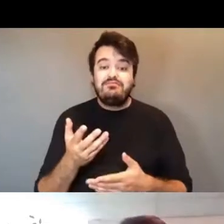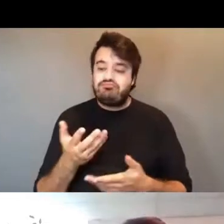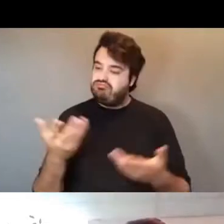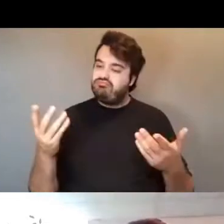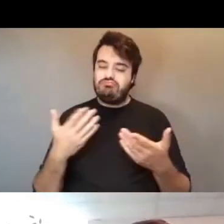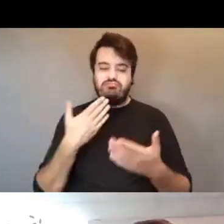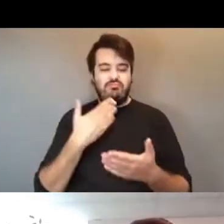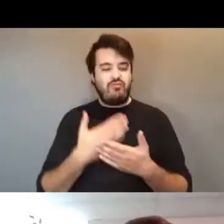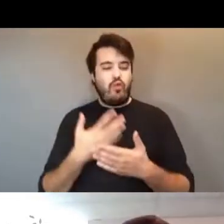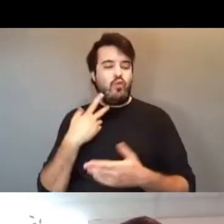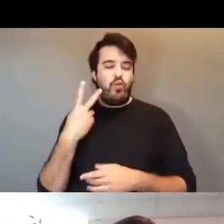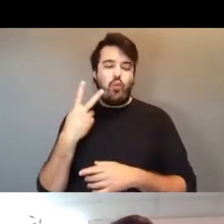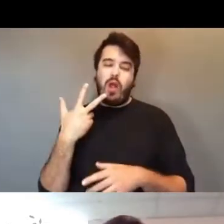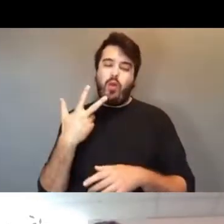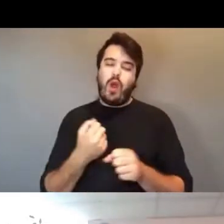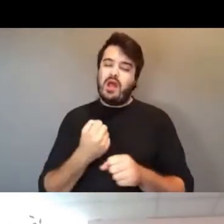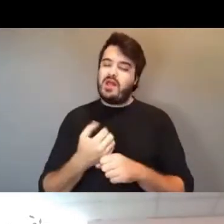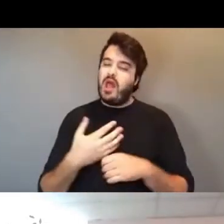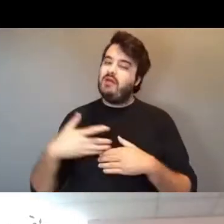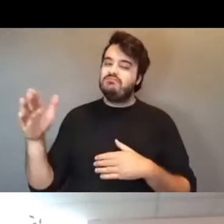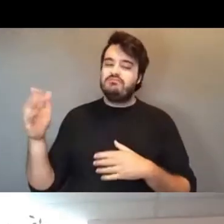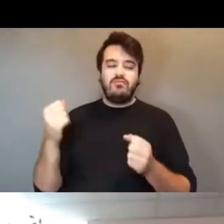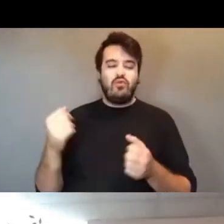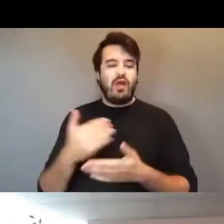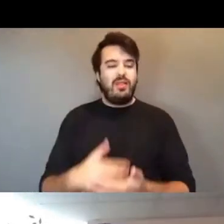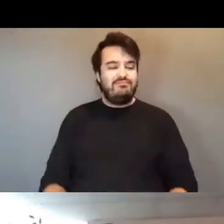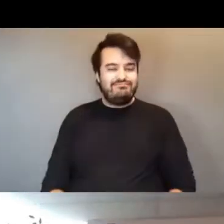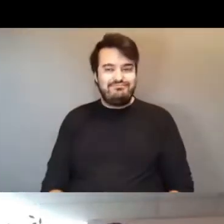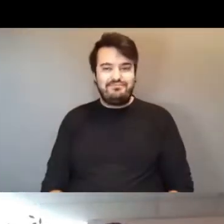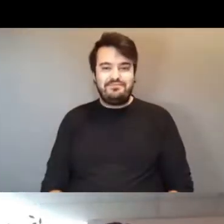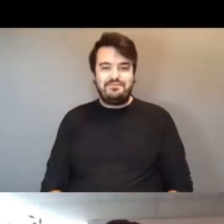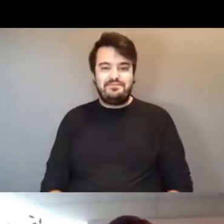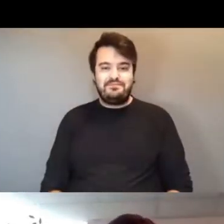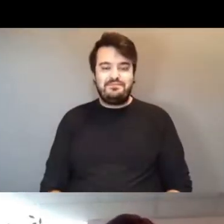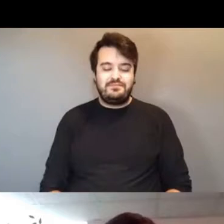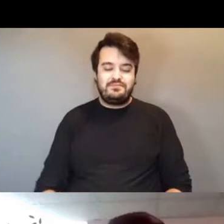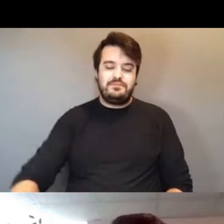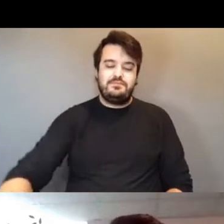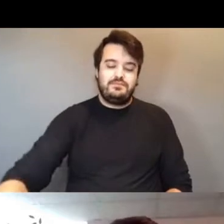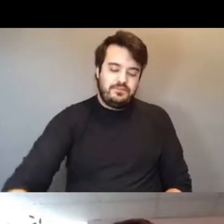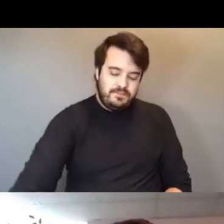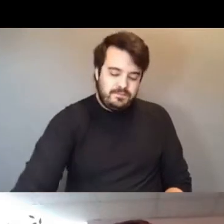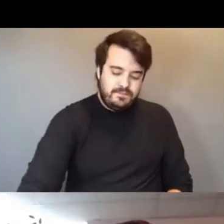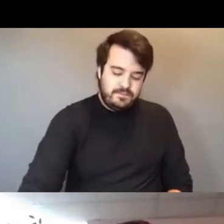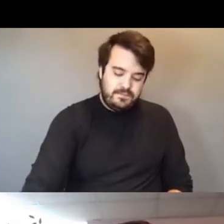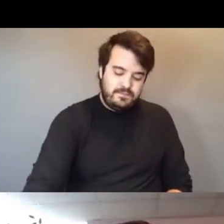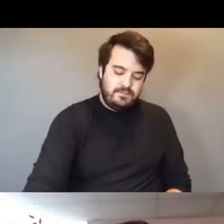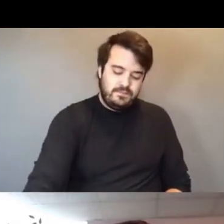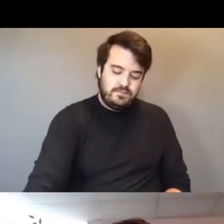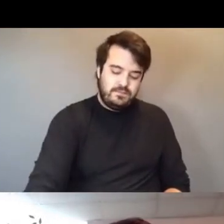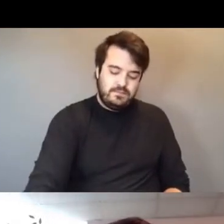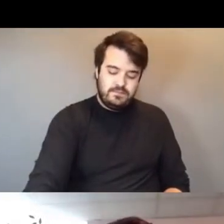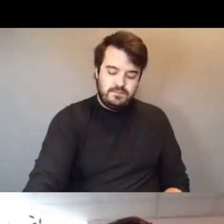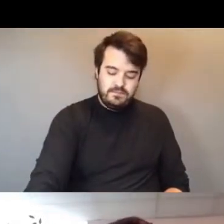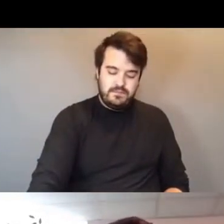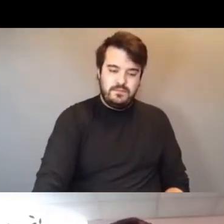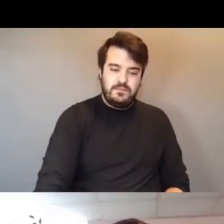graines de coriandre, une fois qu'elle a fait ses fleurs, ça se conserve 2 à 3 ans. Puis,